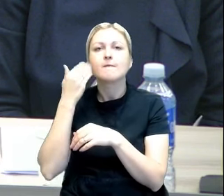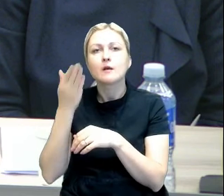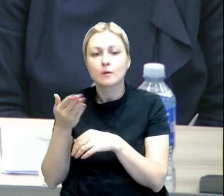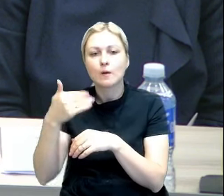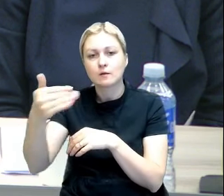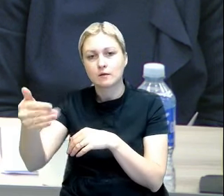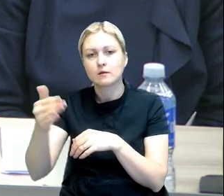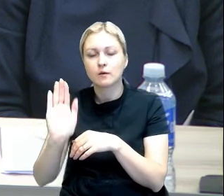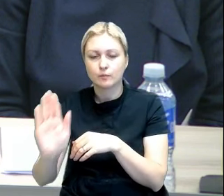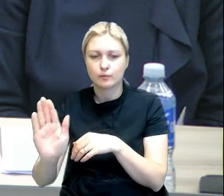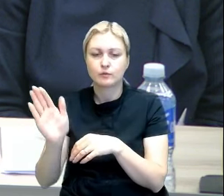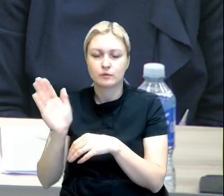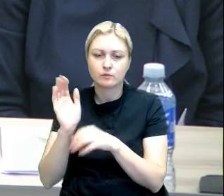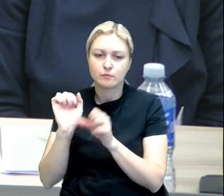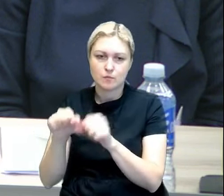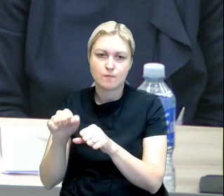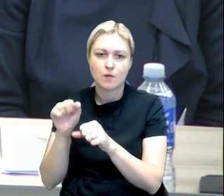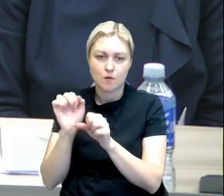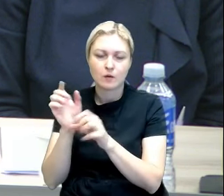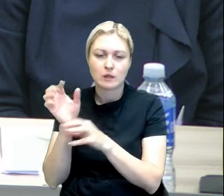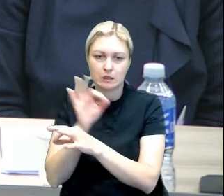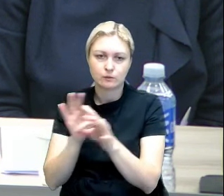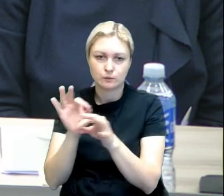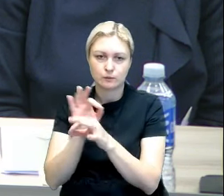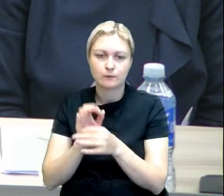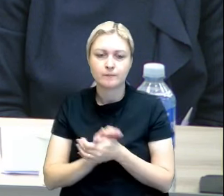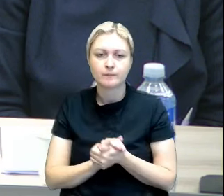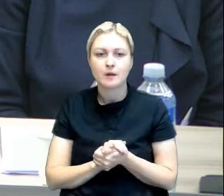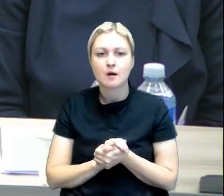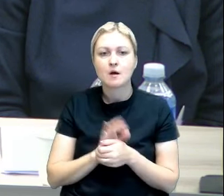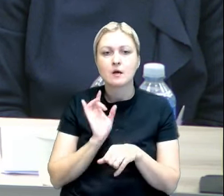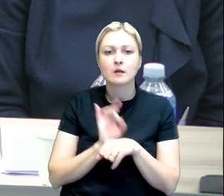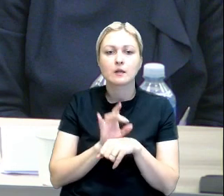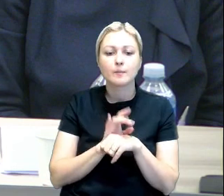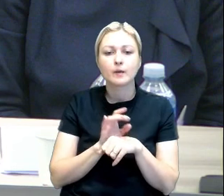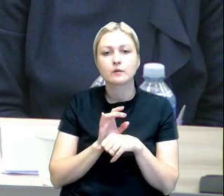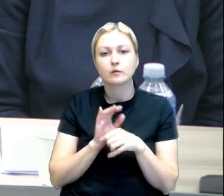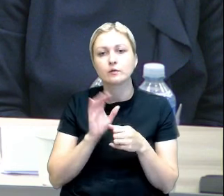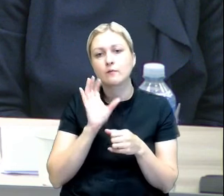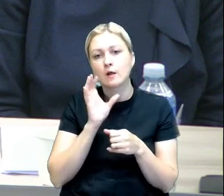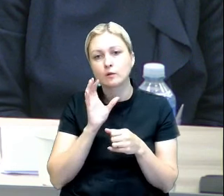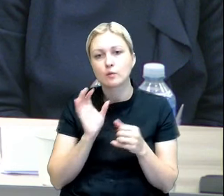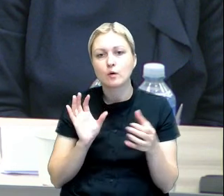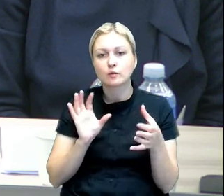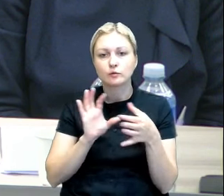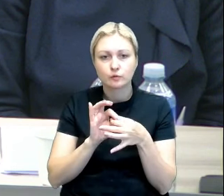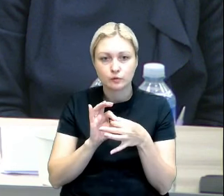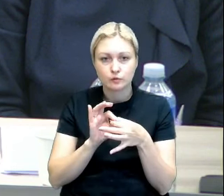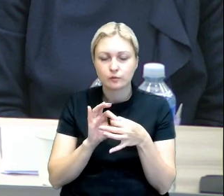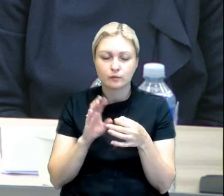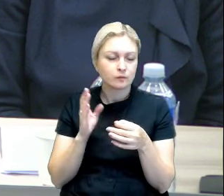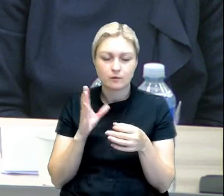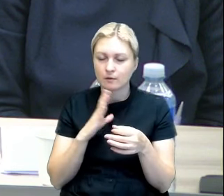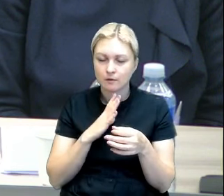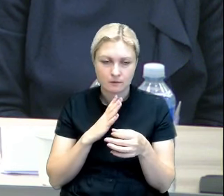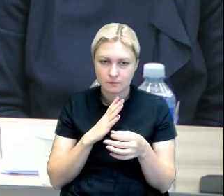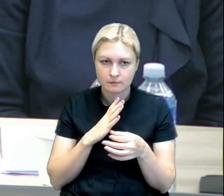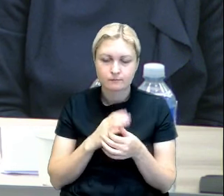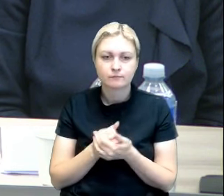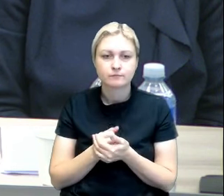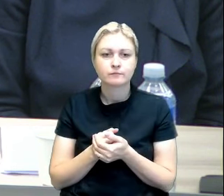e dėl sujungimo su klaipėdos vandenimis tai yra tiesiog negalima aš